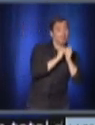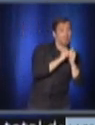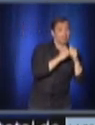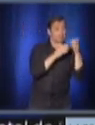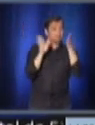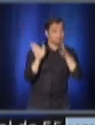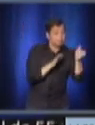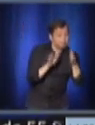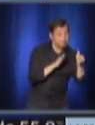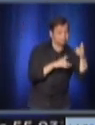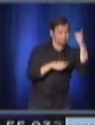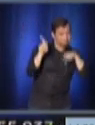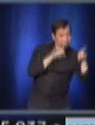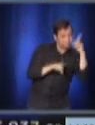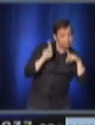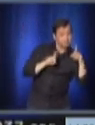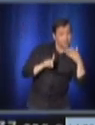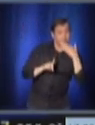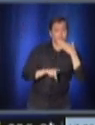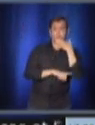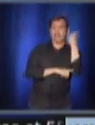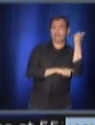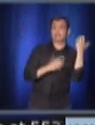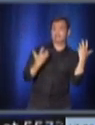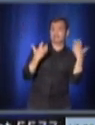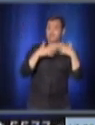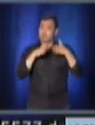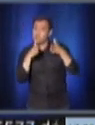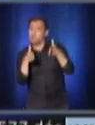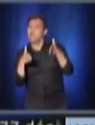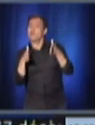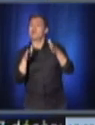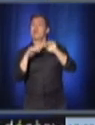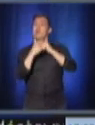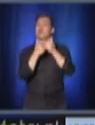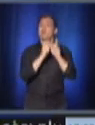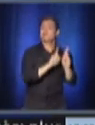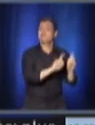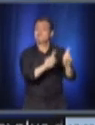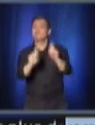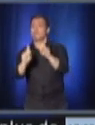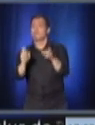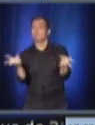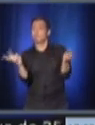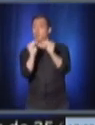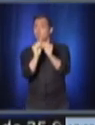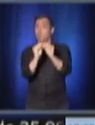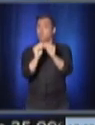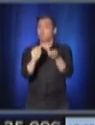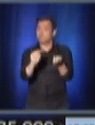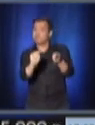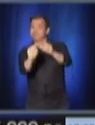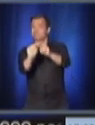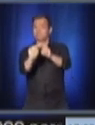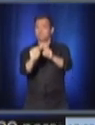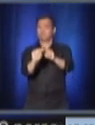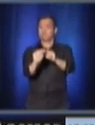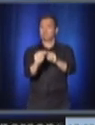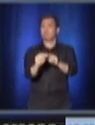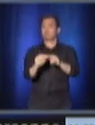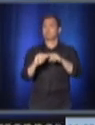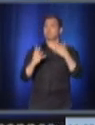scientifiques et logistiques fassent partie de la discussion. Avec chacun travaillant main dans la main, on peut s'assurer que la